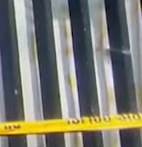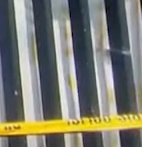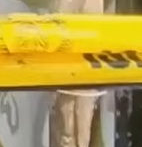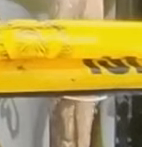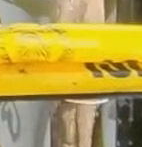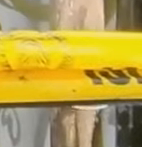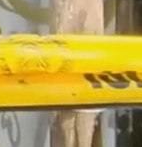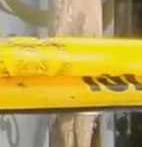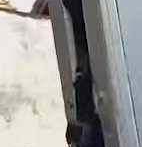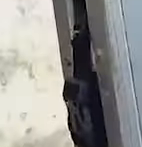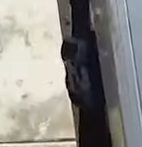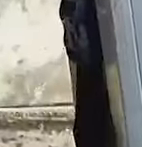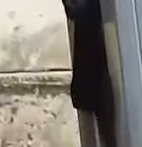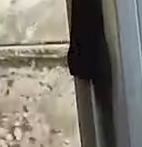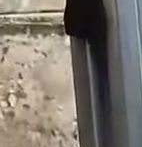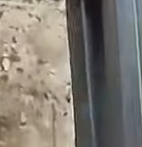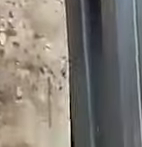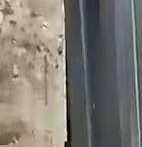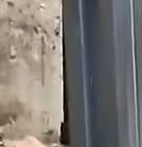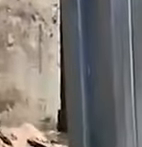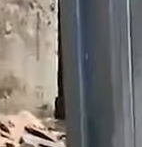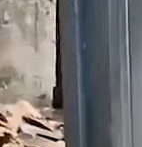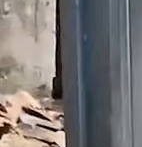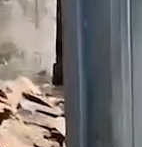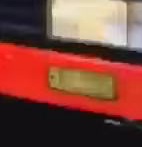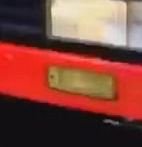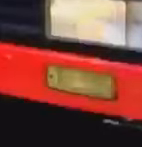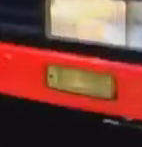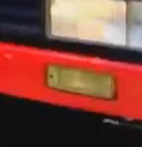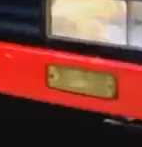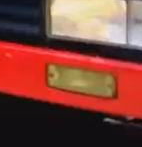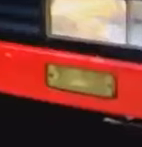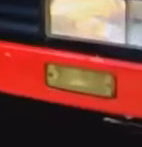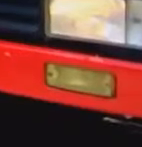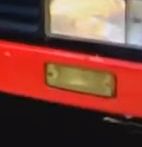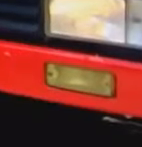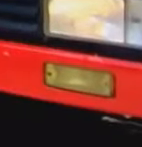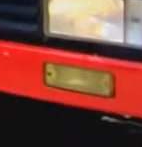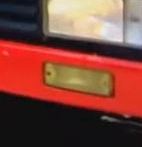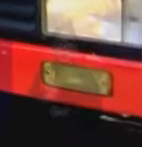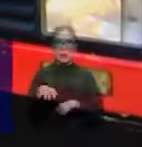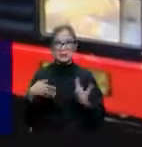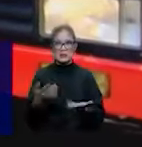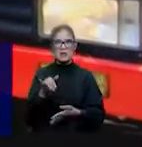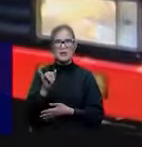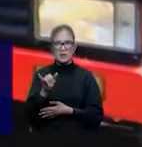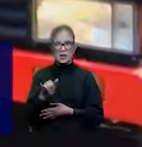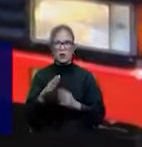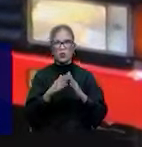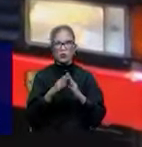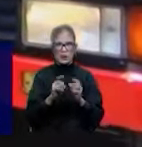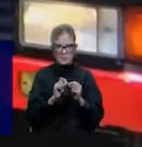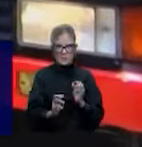Pelaku mengaku sakit hati tak dibelikan motor. Nah, setahu saya mah dibakar, Pak, setahu saya. Dibakar?